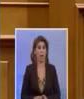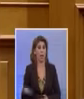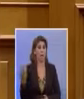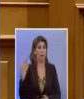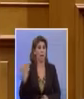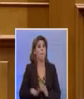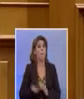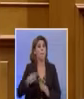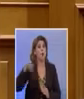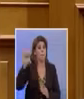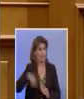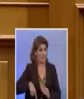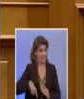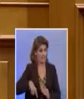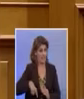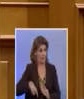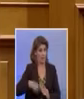προημερησία στη Βουλή